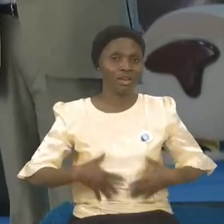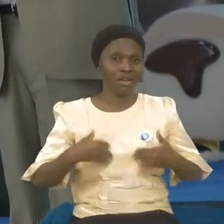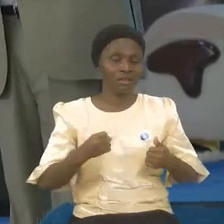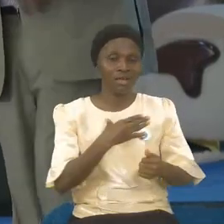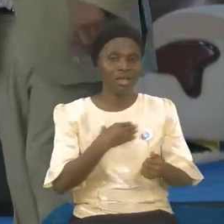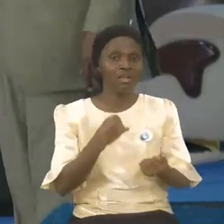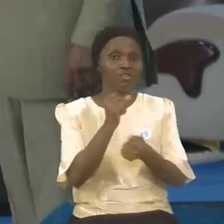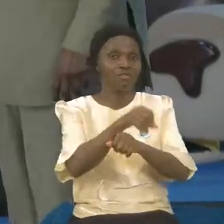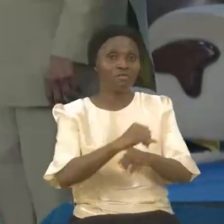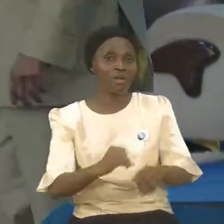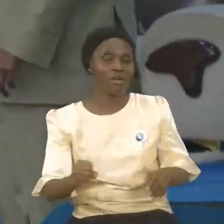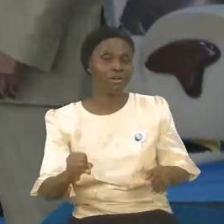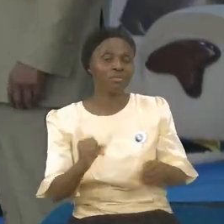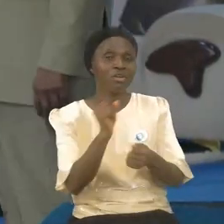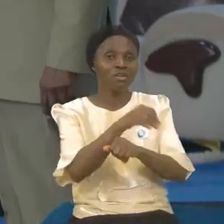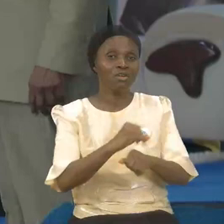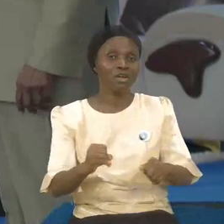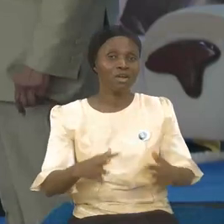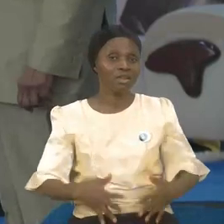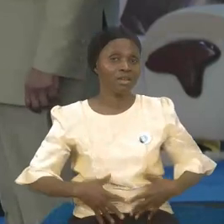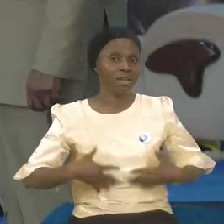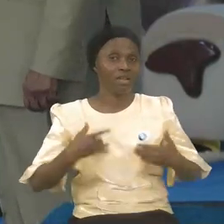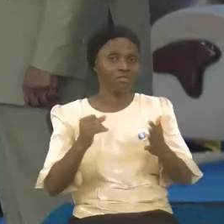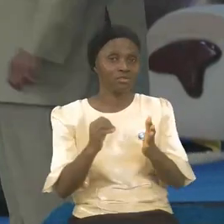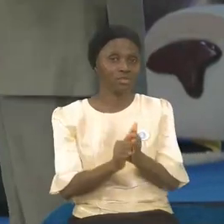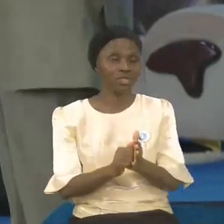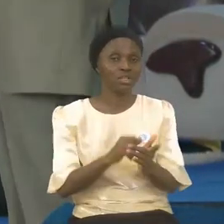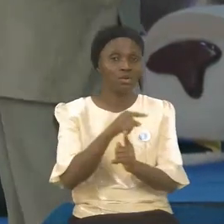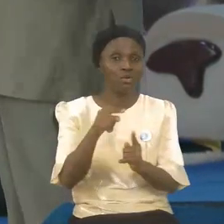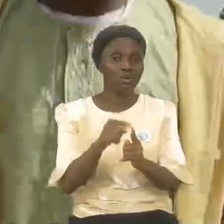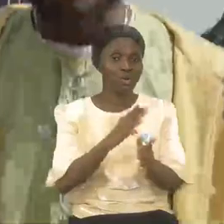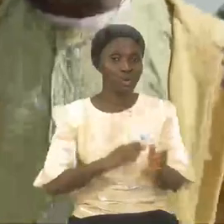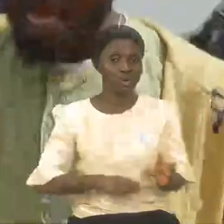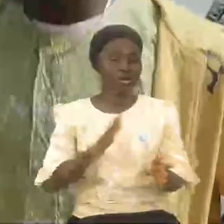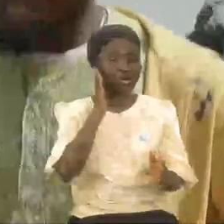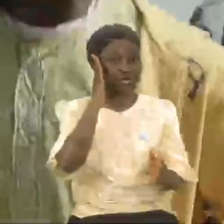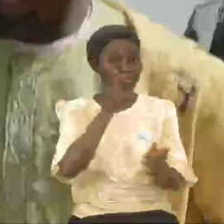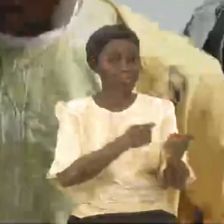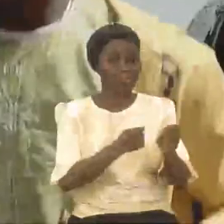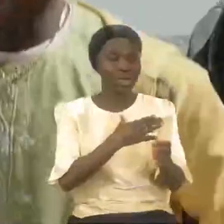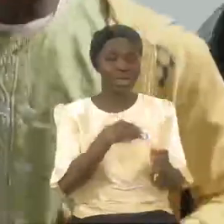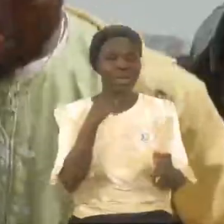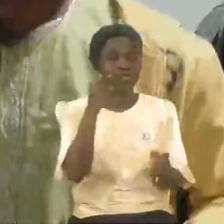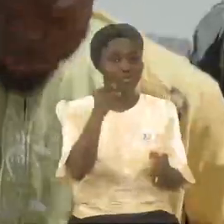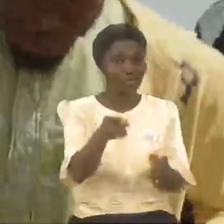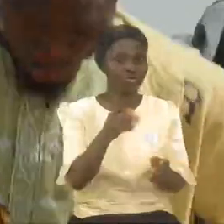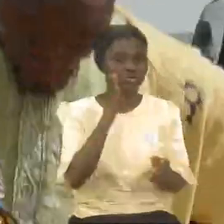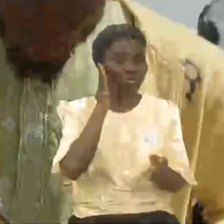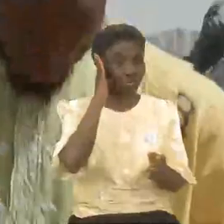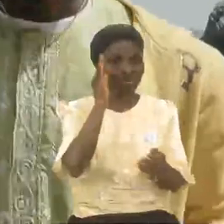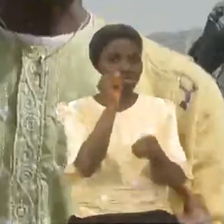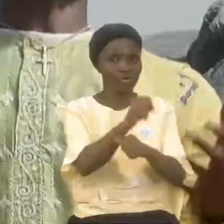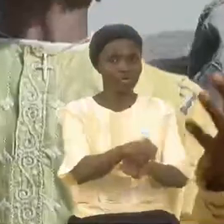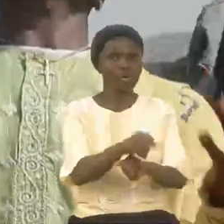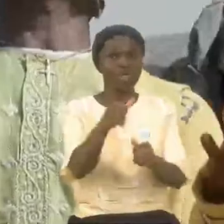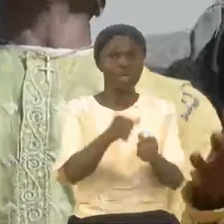vie inversible une vie concourante afin que lorsque Christelle régnera et qui va vaincre